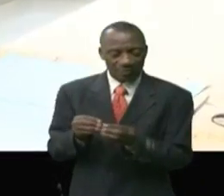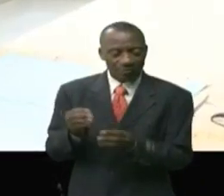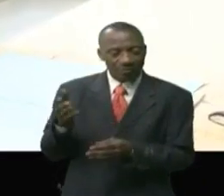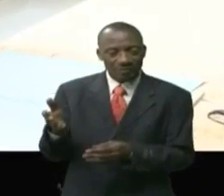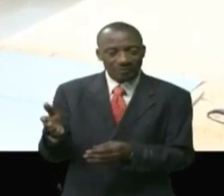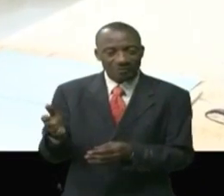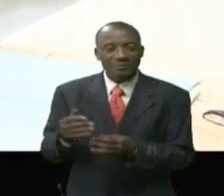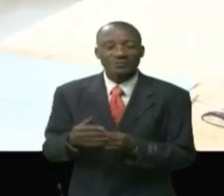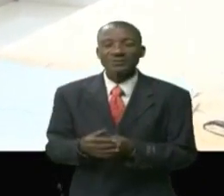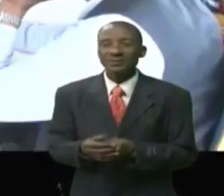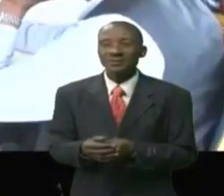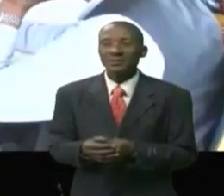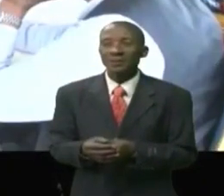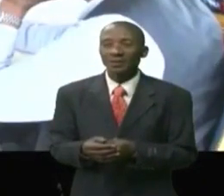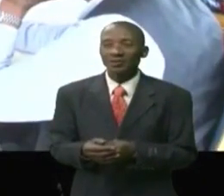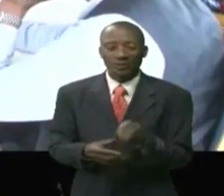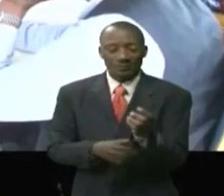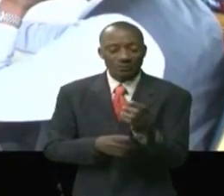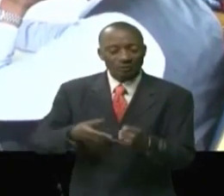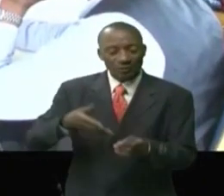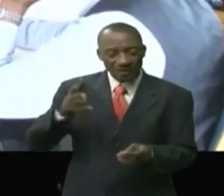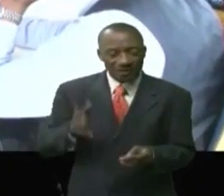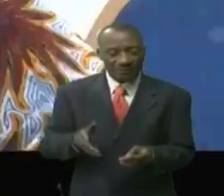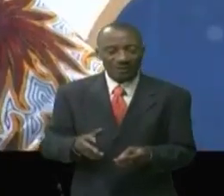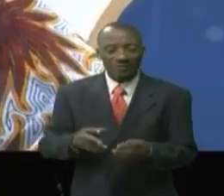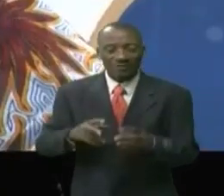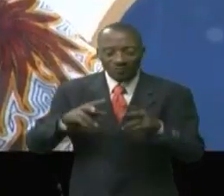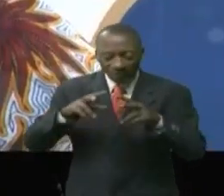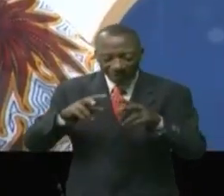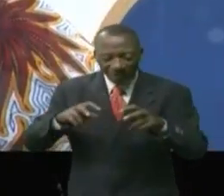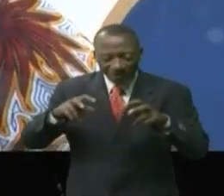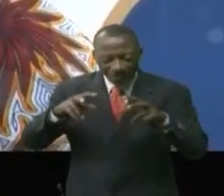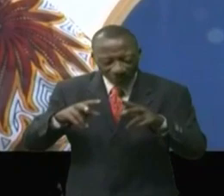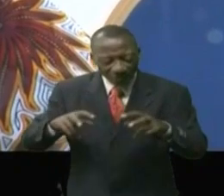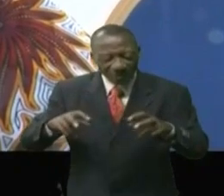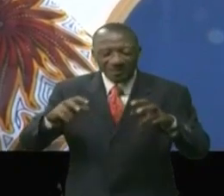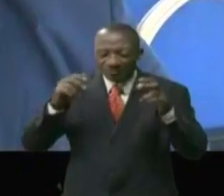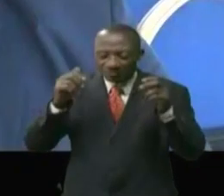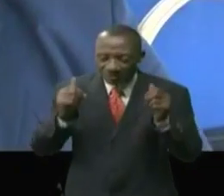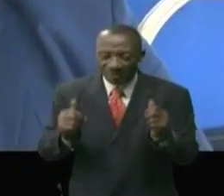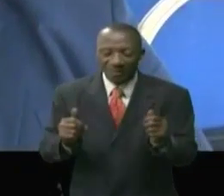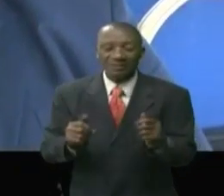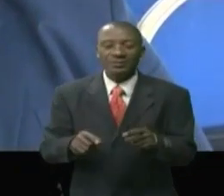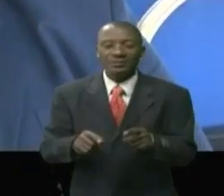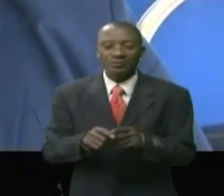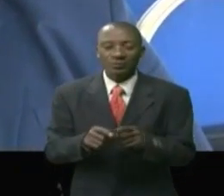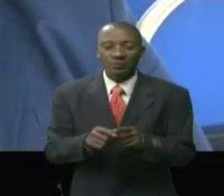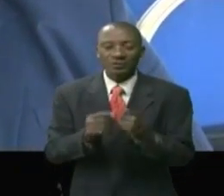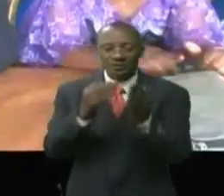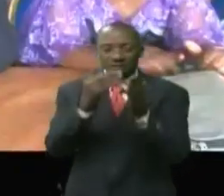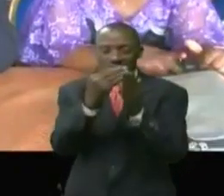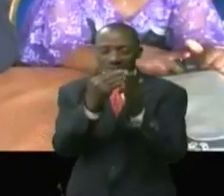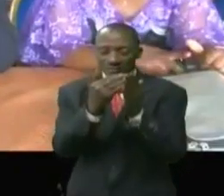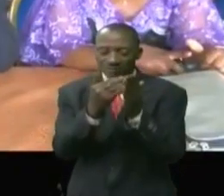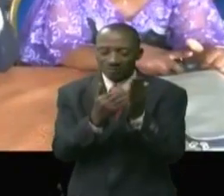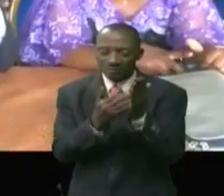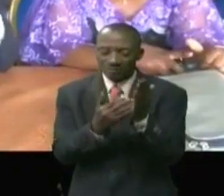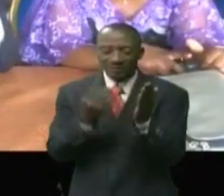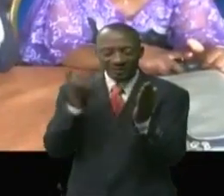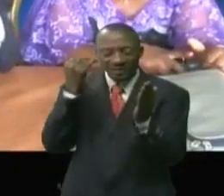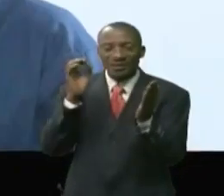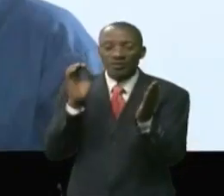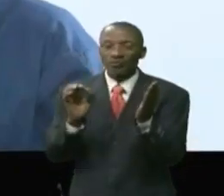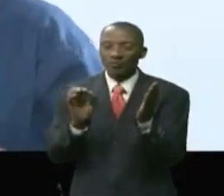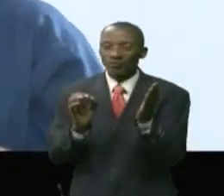appuyé par le projet encore de la Banque mondiale plusieurs attentes seront formulées avec la facilitation du comité de